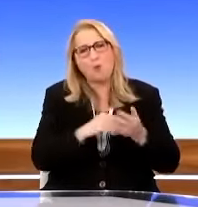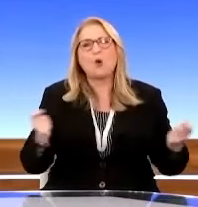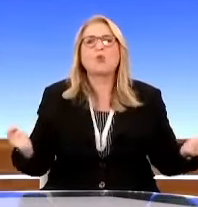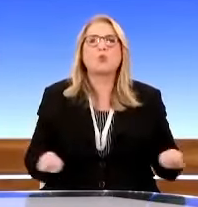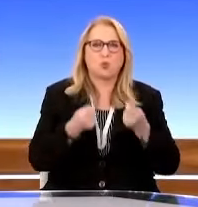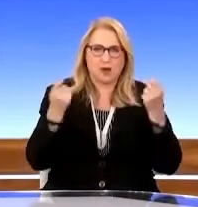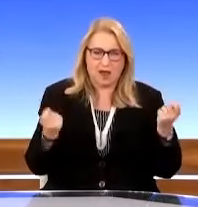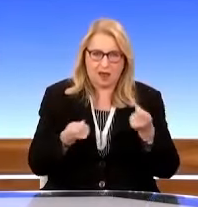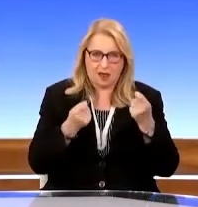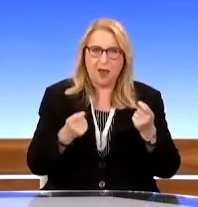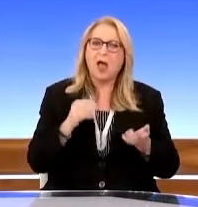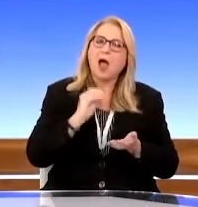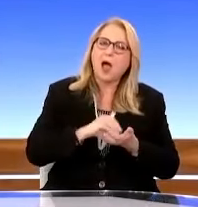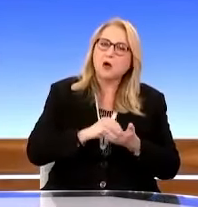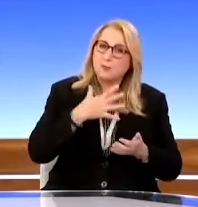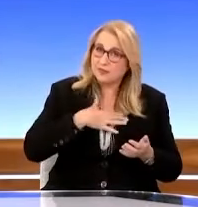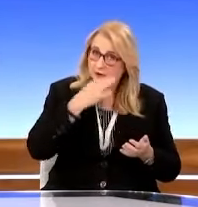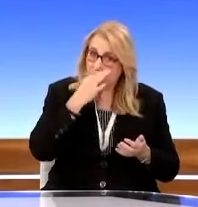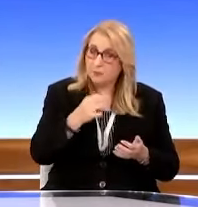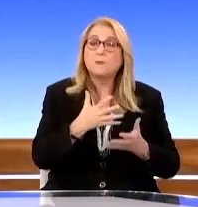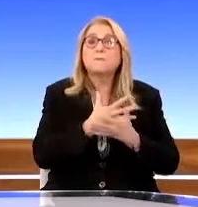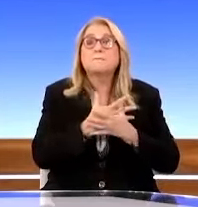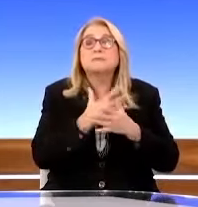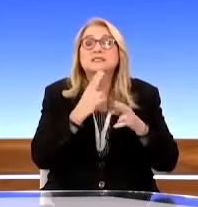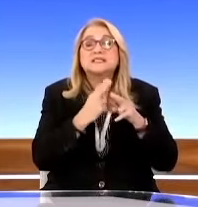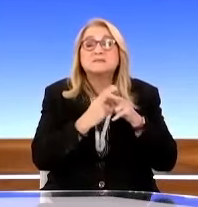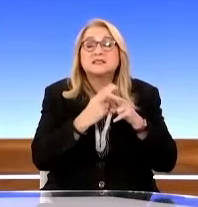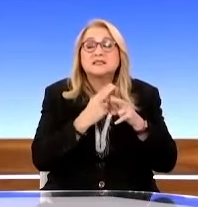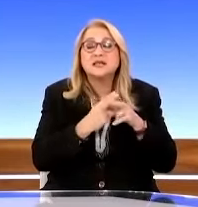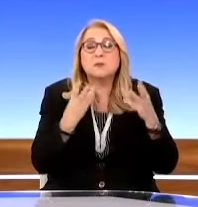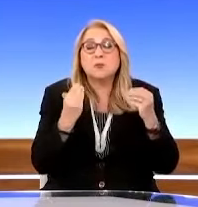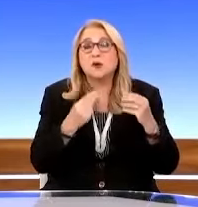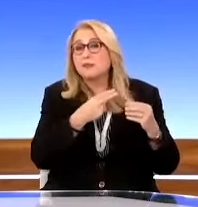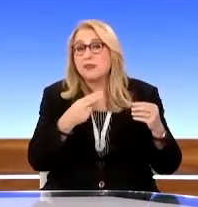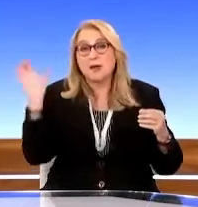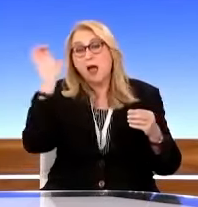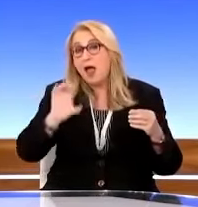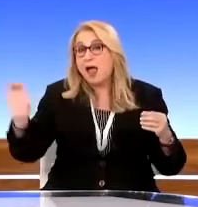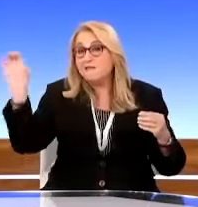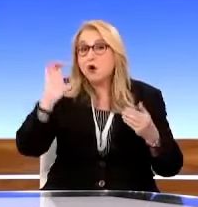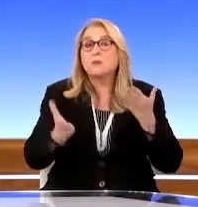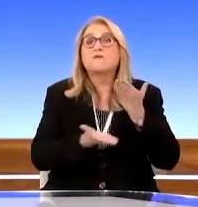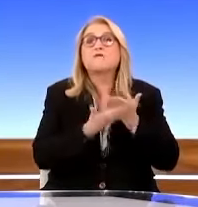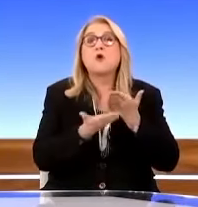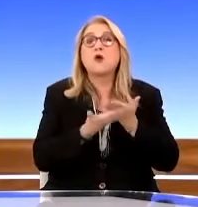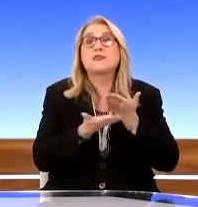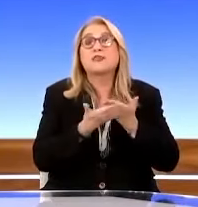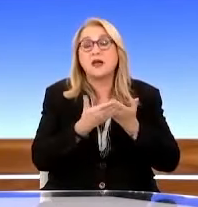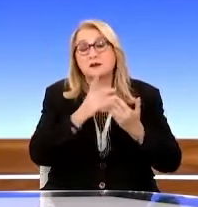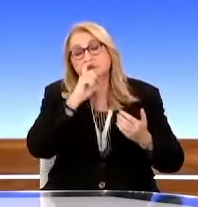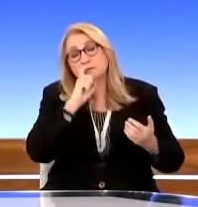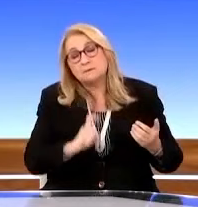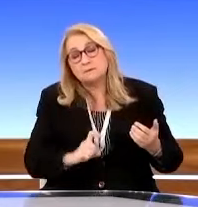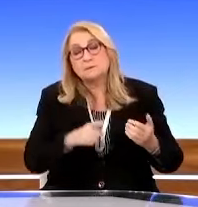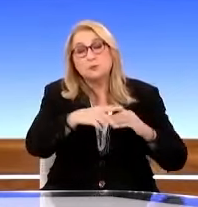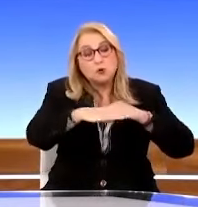μεγάλη σημασία την οποία αποδίδω στην διατήρηση της ευρωπαϊκής βοήθειας προς τις χώρες οι οποίες βρίσκονται στα